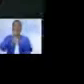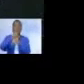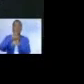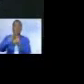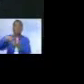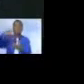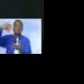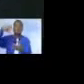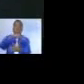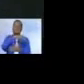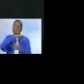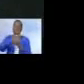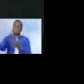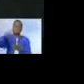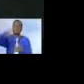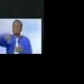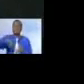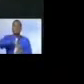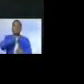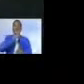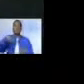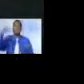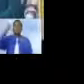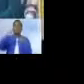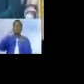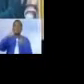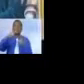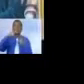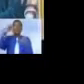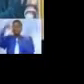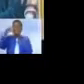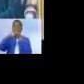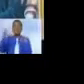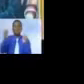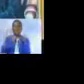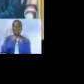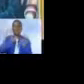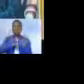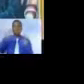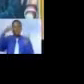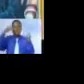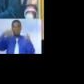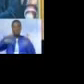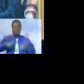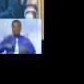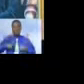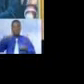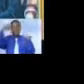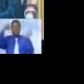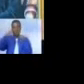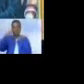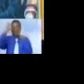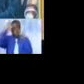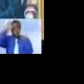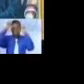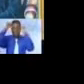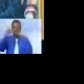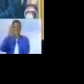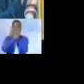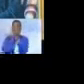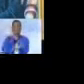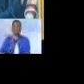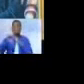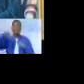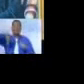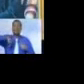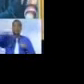capitaux, et c'est là que je rejoins l'observation de mon jeune frère, le président Macky Sall, que nous puissions demander